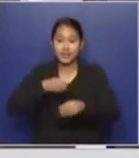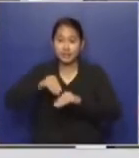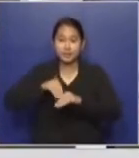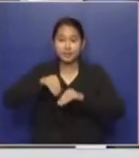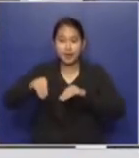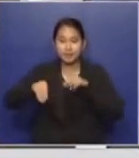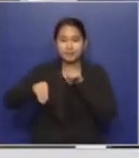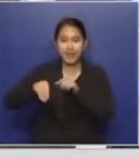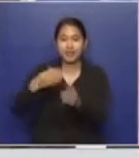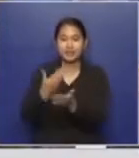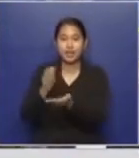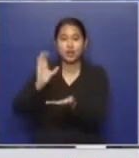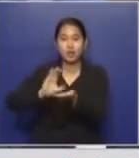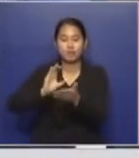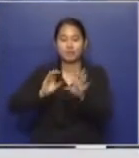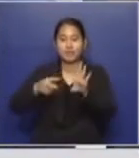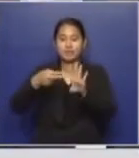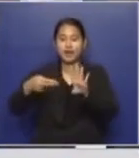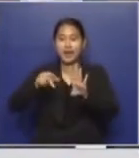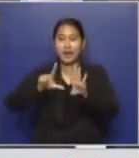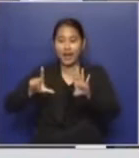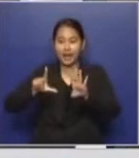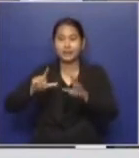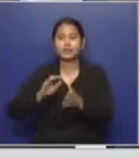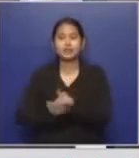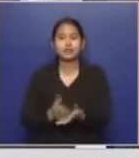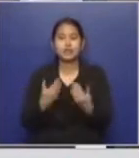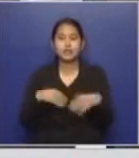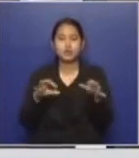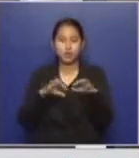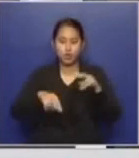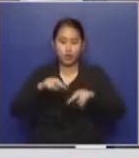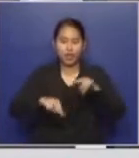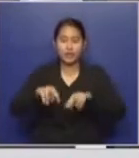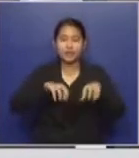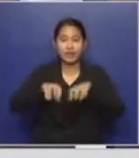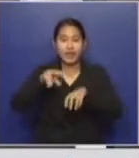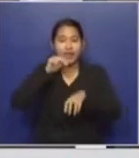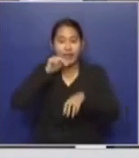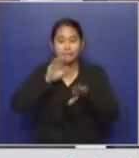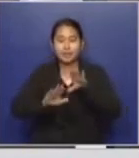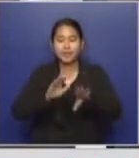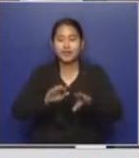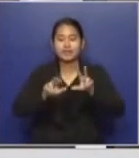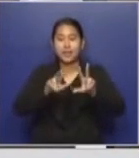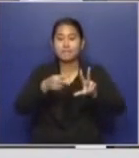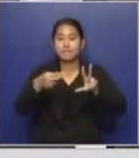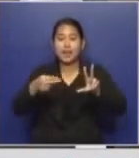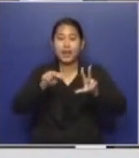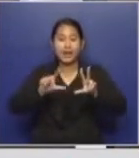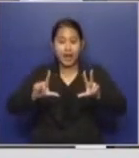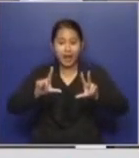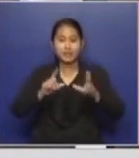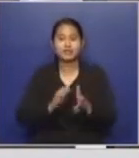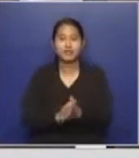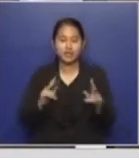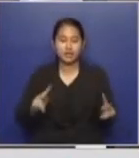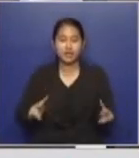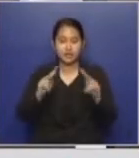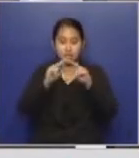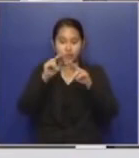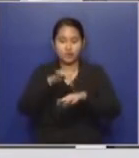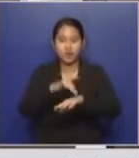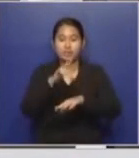40,000 ล้านเศษอยู่ในแผนงานบริหารจัดการน้ำอยู่ประมาณ 30,000 กว่าล้านกระทรวงทรัพยากรธรรมชา